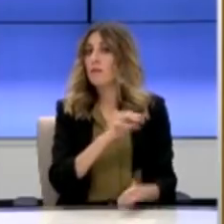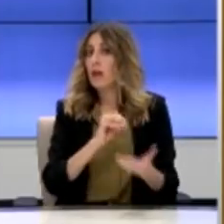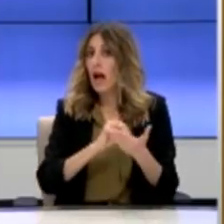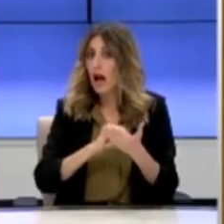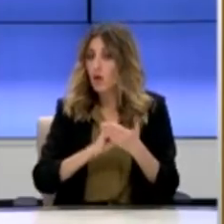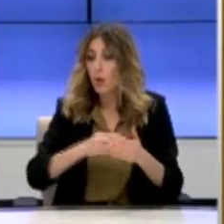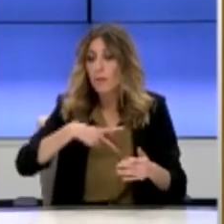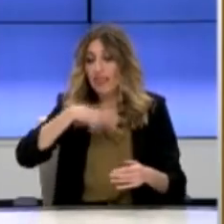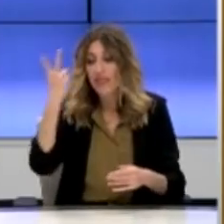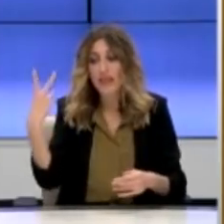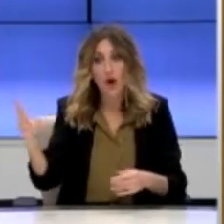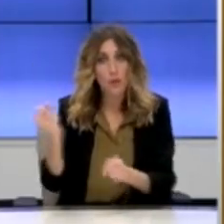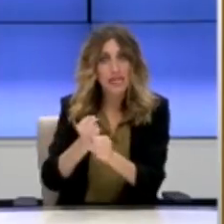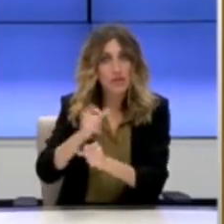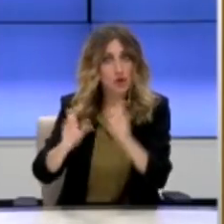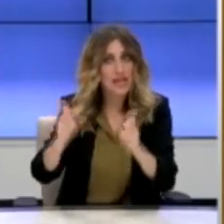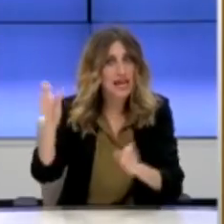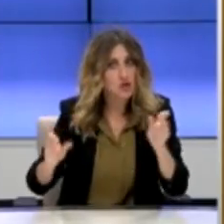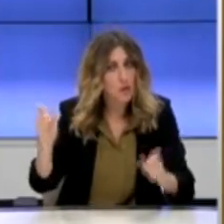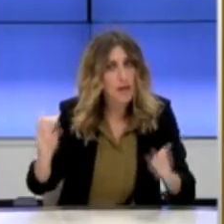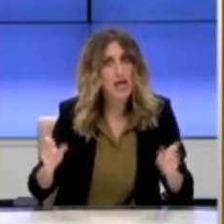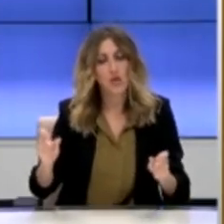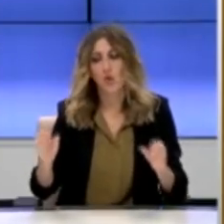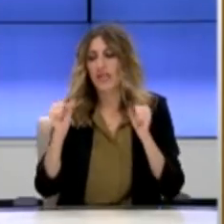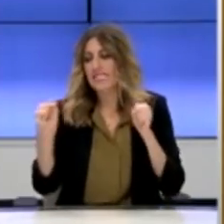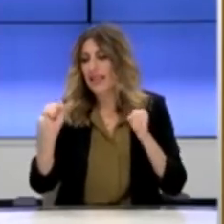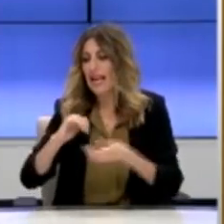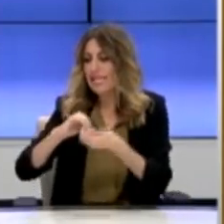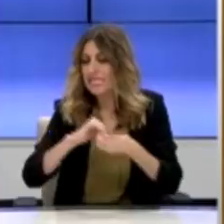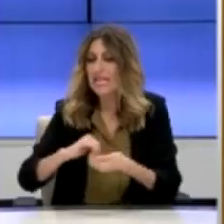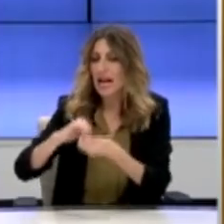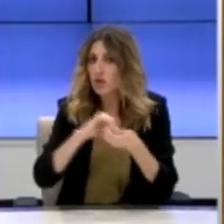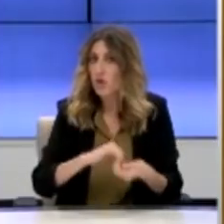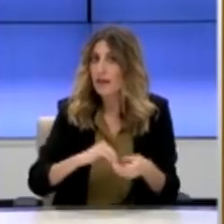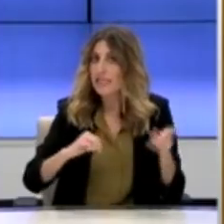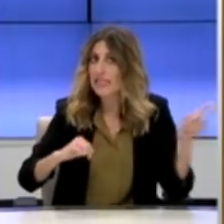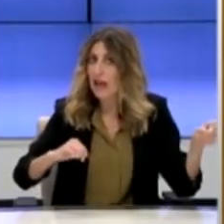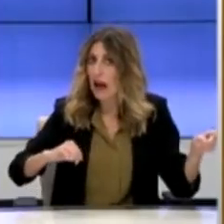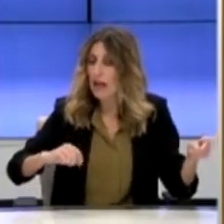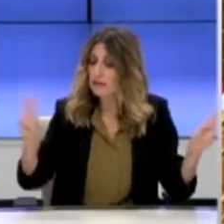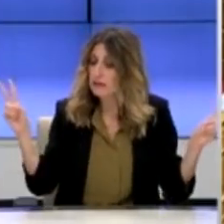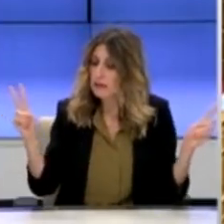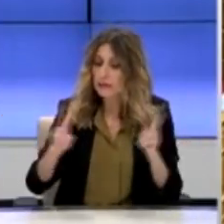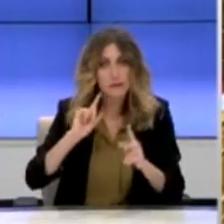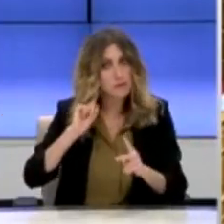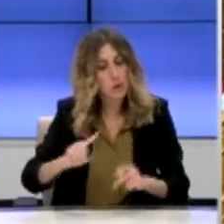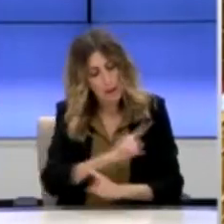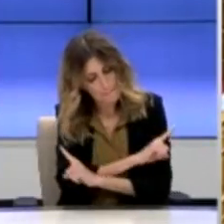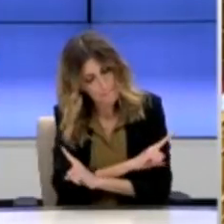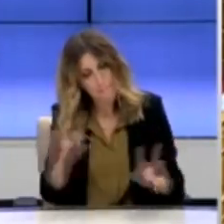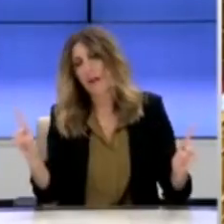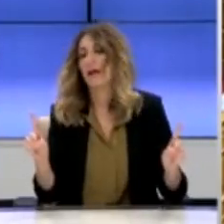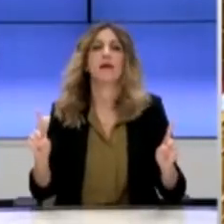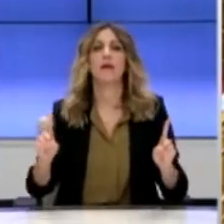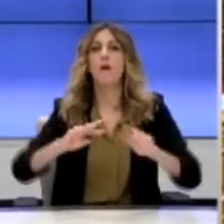εργαζομένων. Στρώνετε το έδαφος για να παίξουν μπάλα οι μεγάλοι όμιλοι με το χτύπημα του